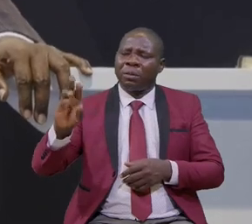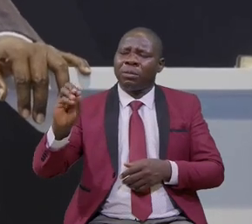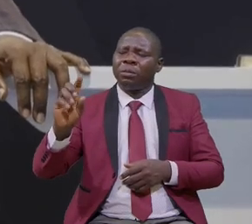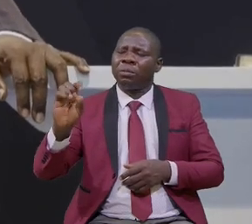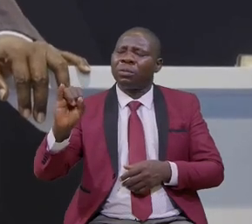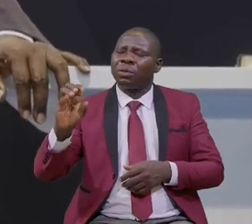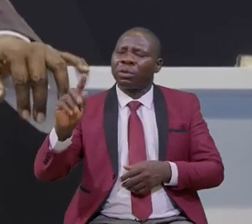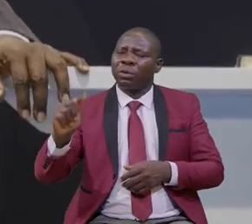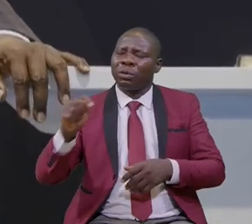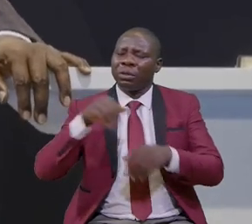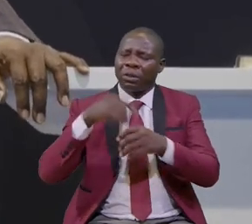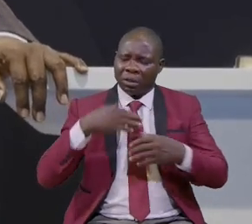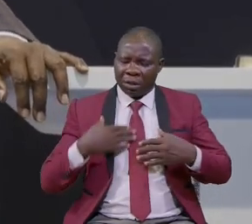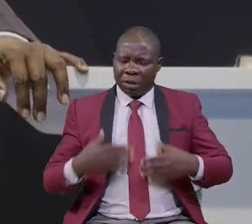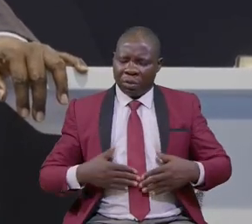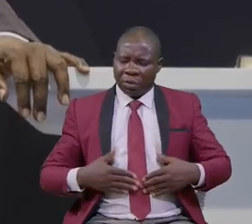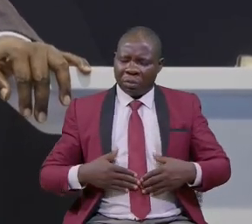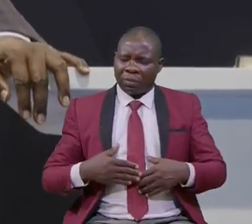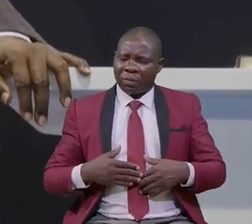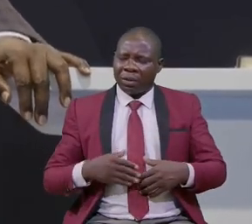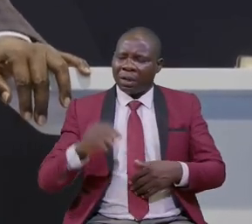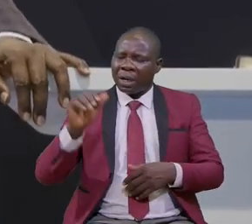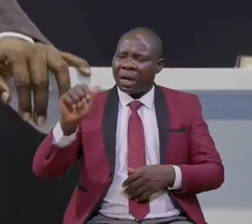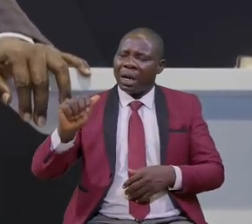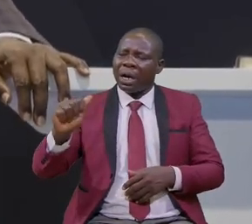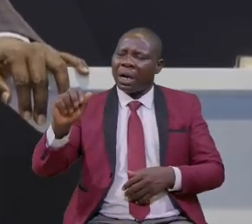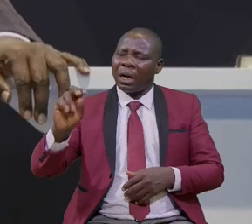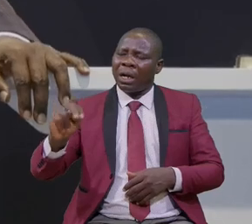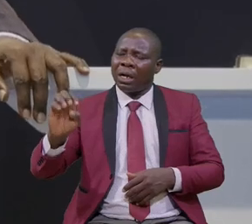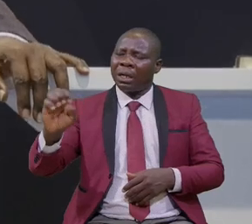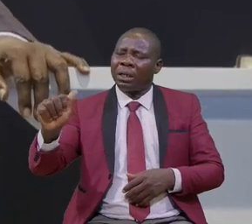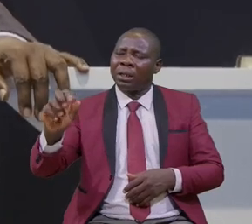là-bas, hernie, enflement là-bas.